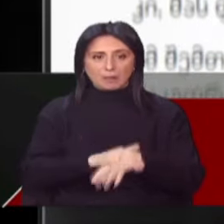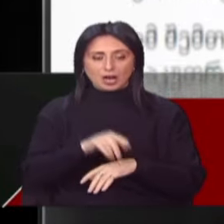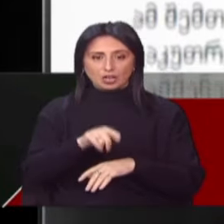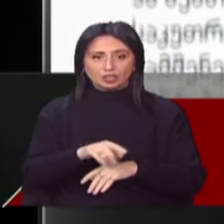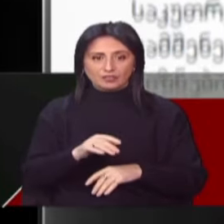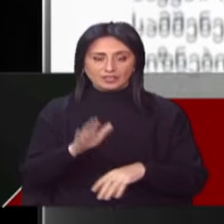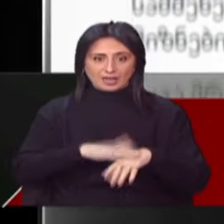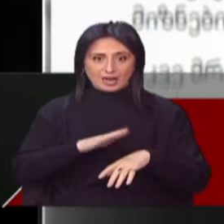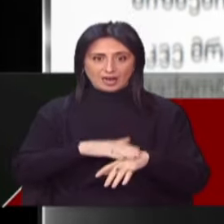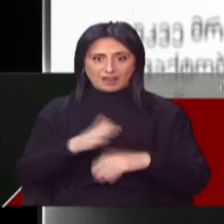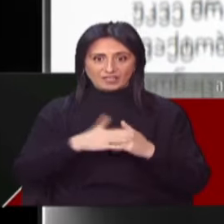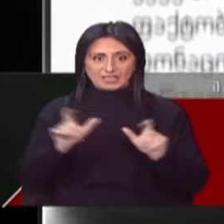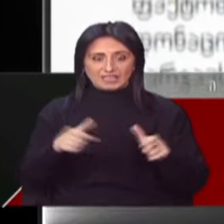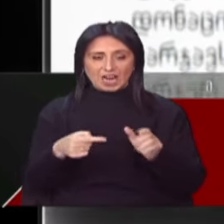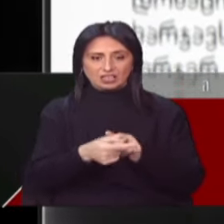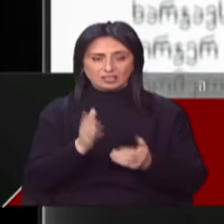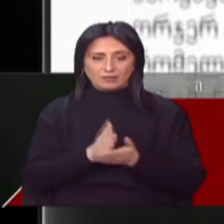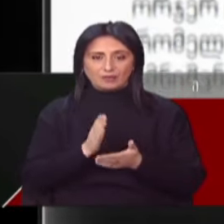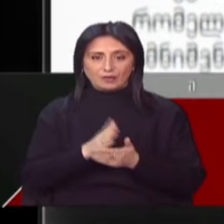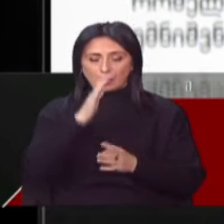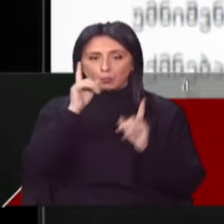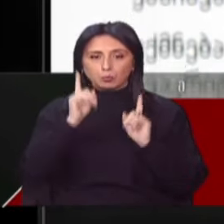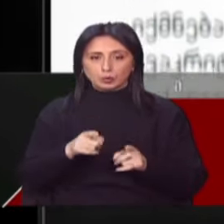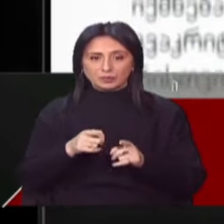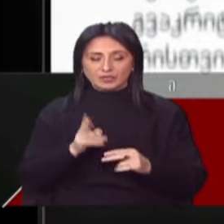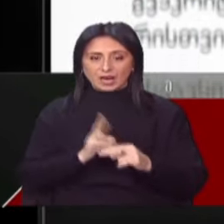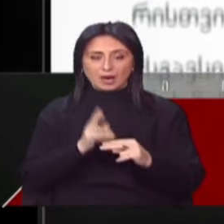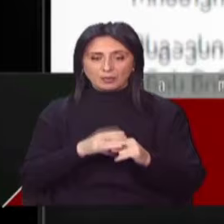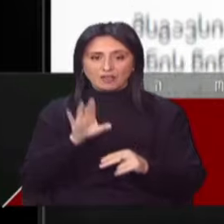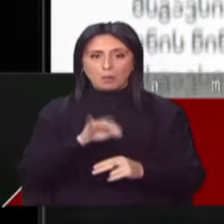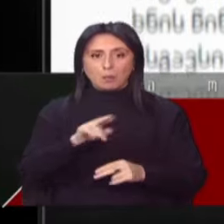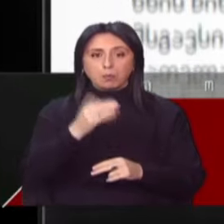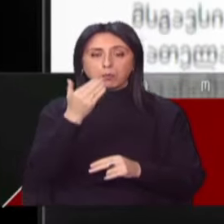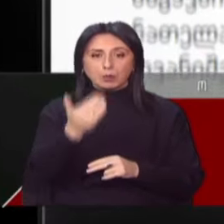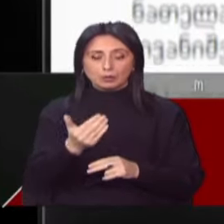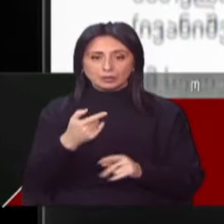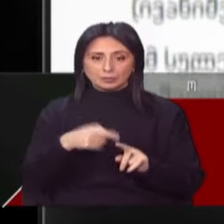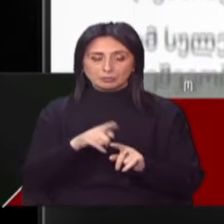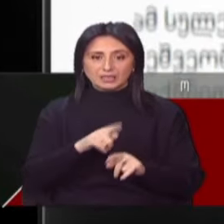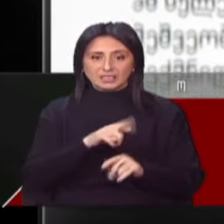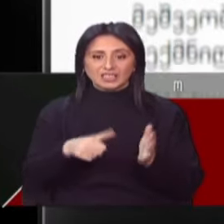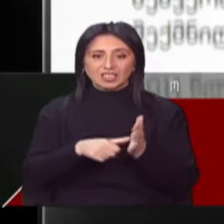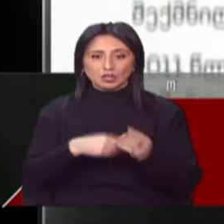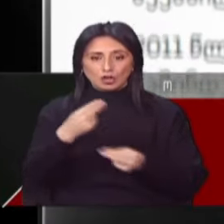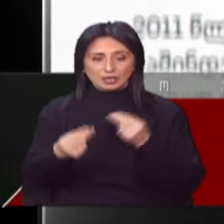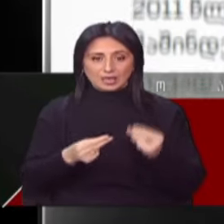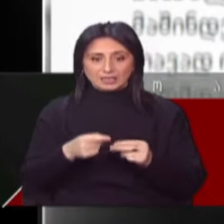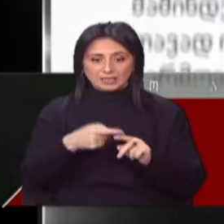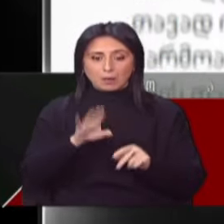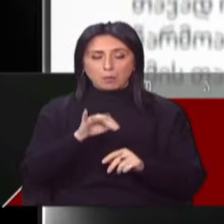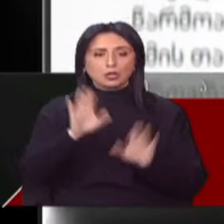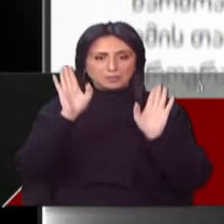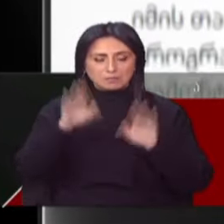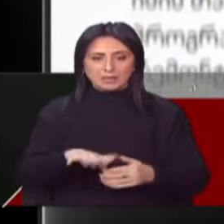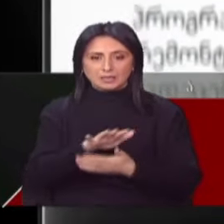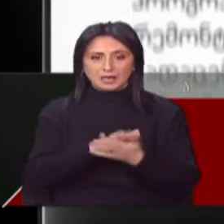ფაქტობრივად არაფორმალური სანქციების ქვეშ იმყოფება, რაც ბუნებრივია აფერხებს ფონდისადმი მის დონაციებს. Მიუხედავად ამისა, ფონდი